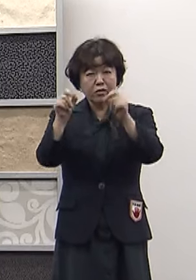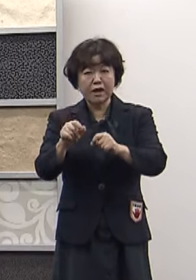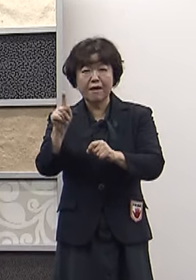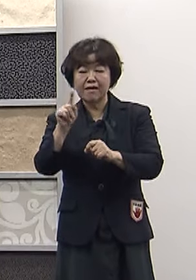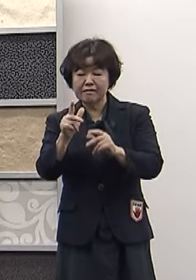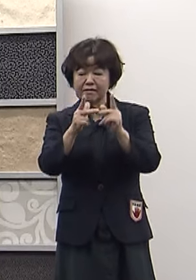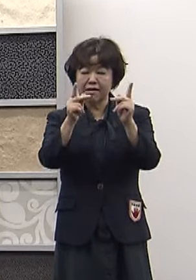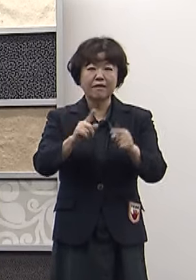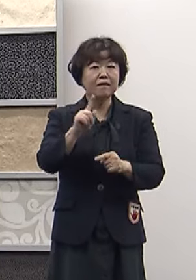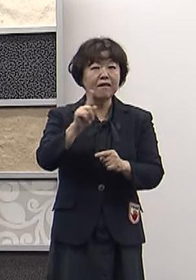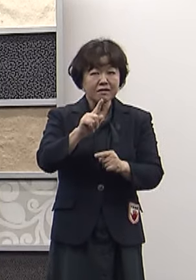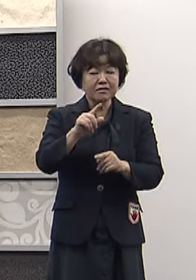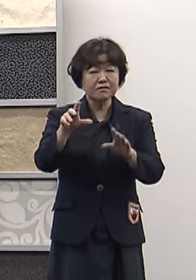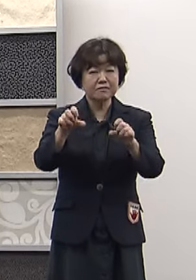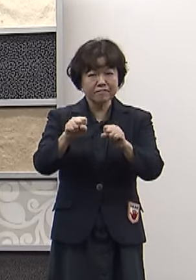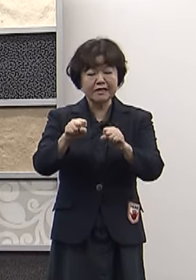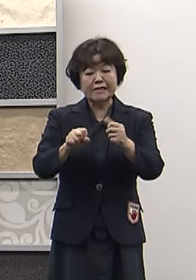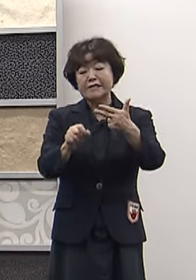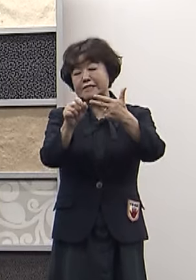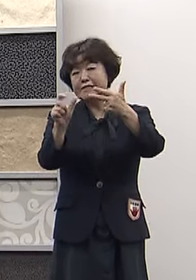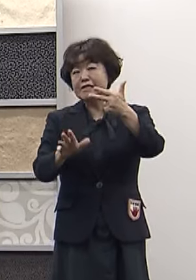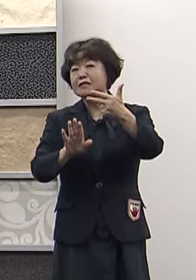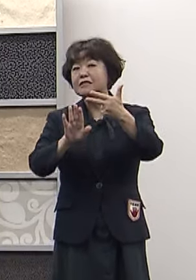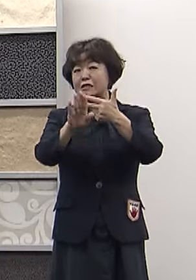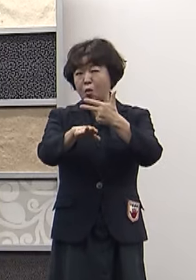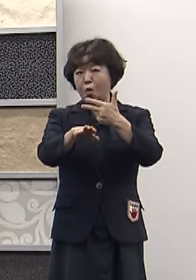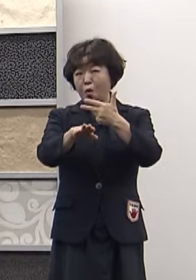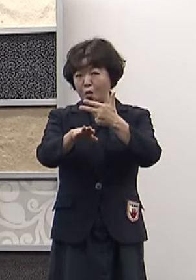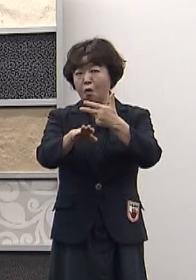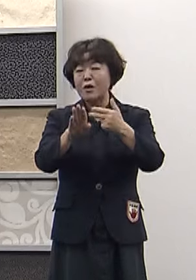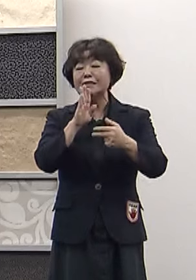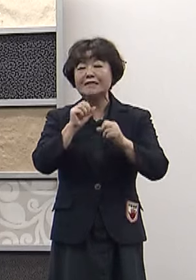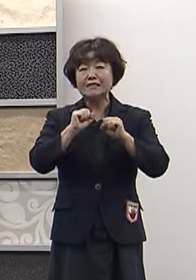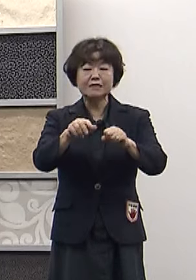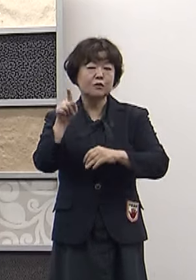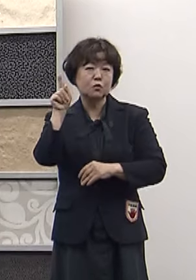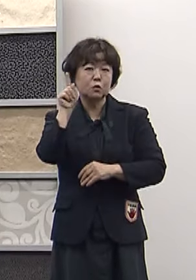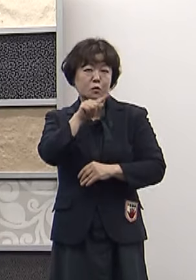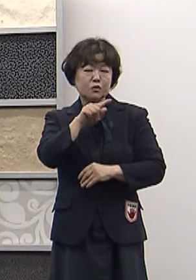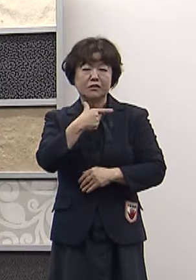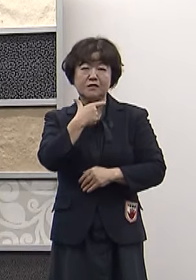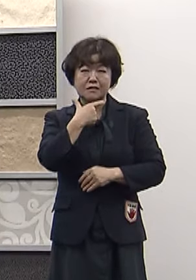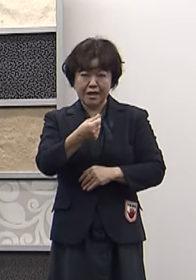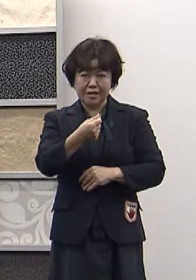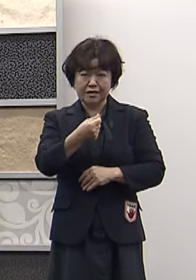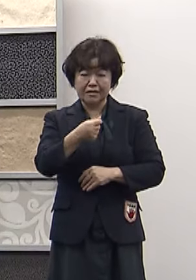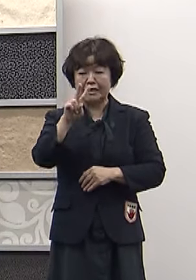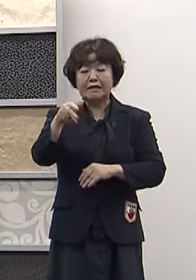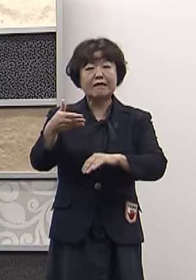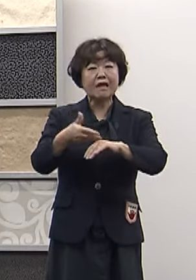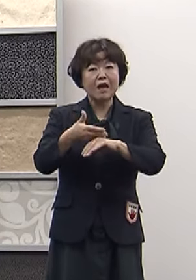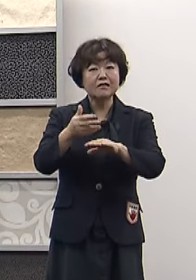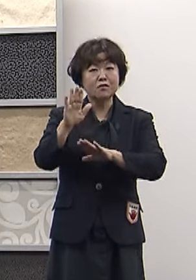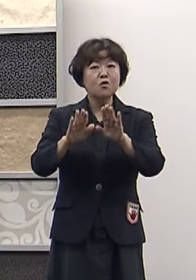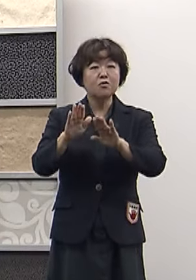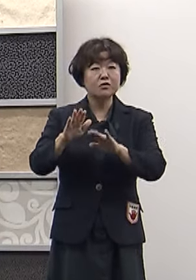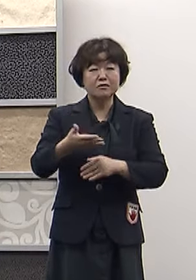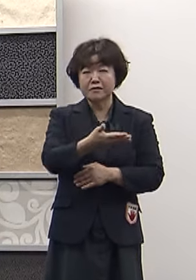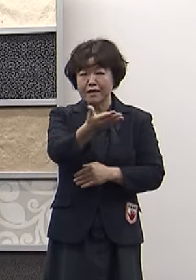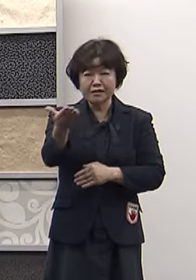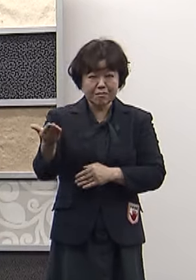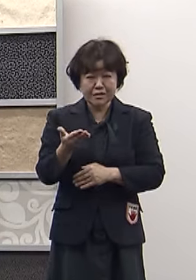善をし、7月以降の円滑な実施につなげていきたいと考えております。なお、このリハーサルの様子も報道の皆様